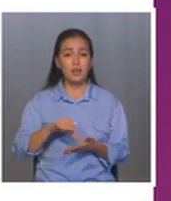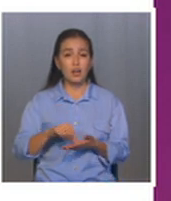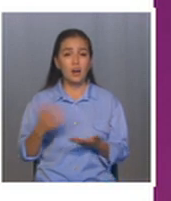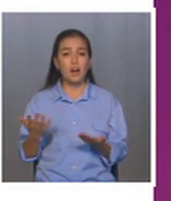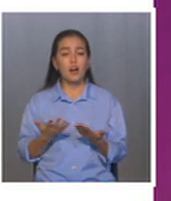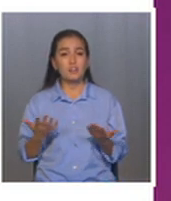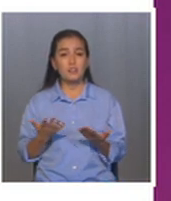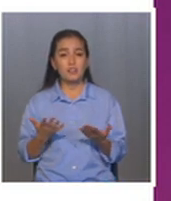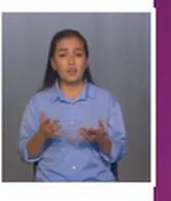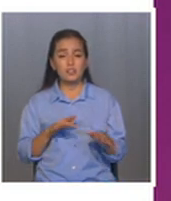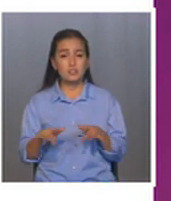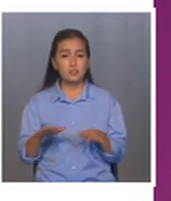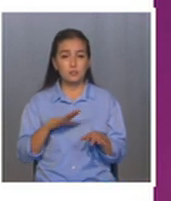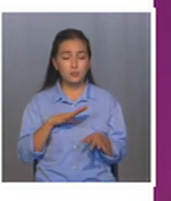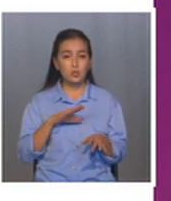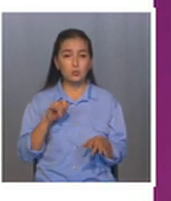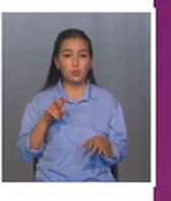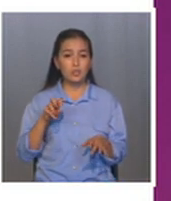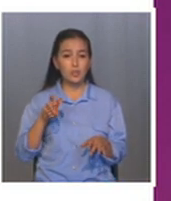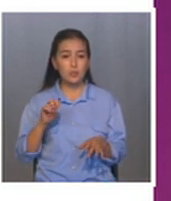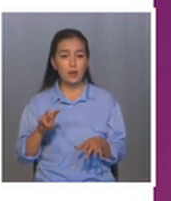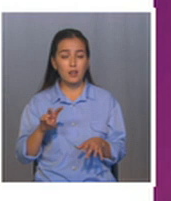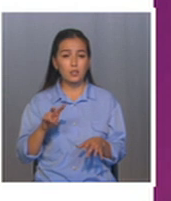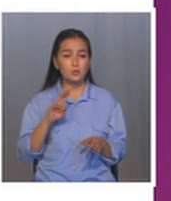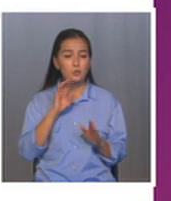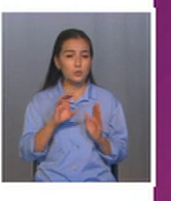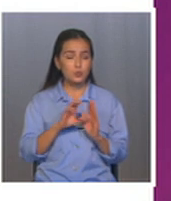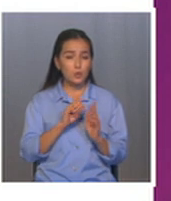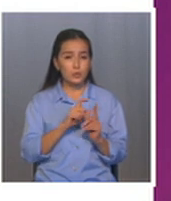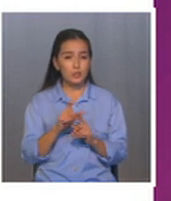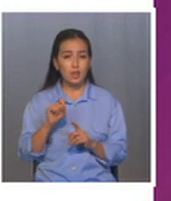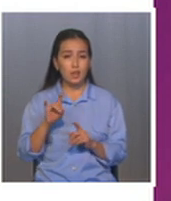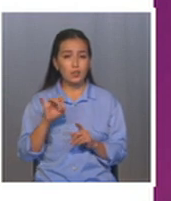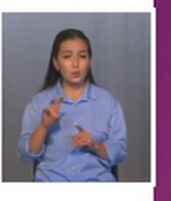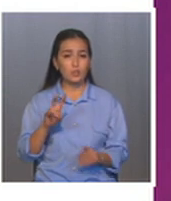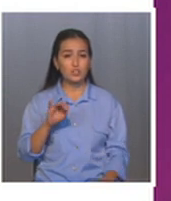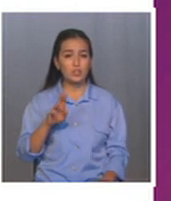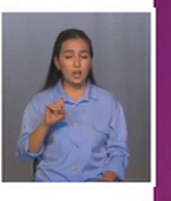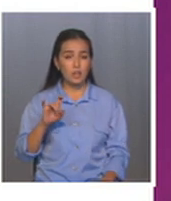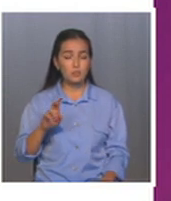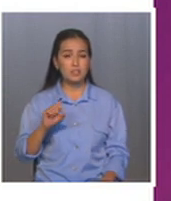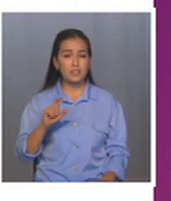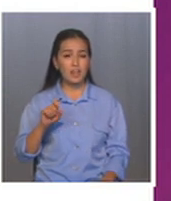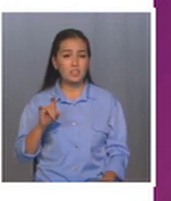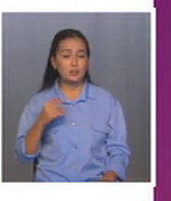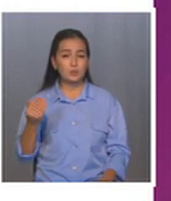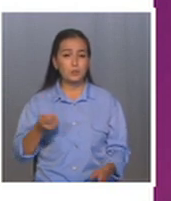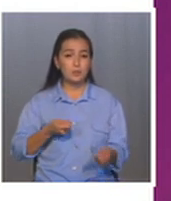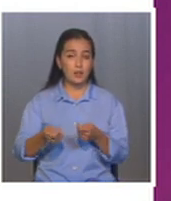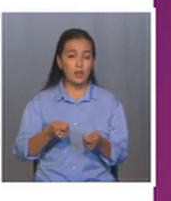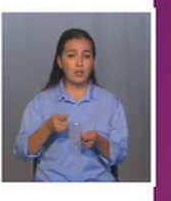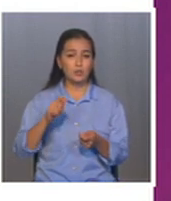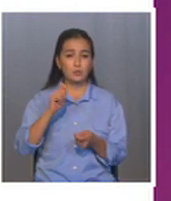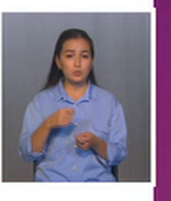сұрағына жауап, Жоламан жиені байтабының сөзінен Харунжи Карпов пен Серғазы басқарған әскермен күресу